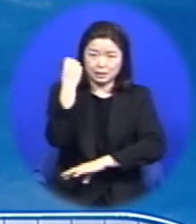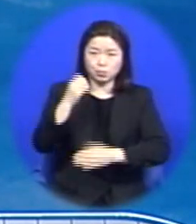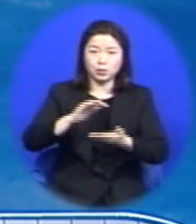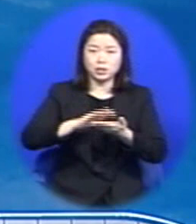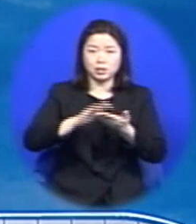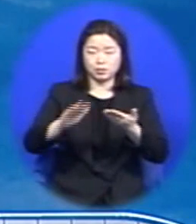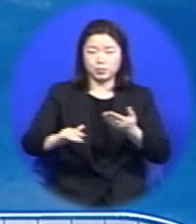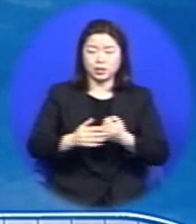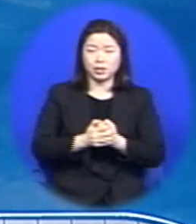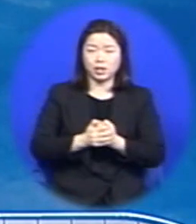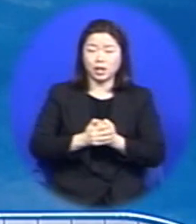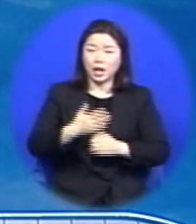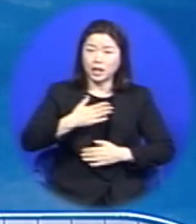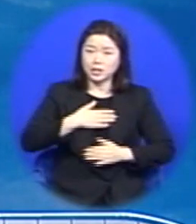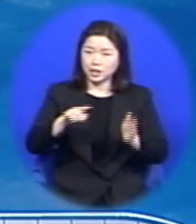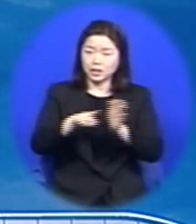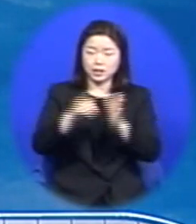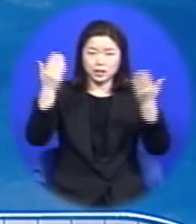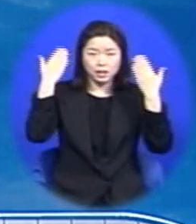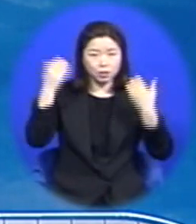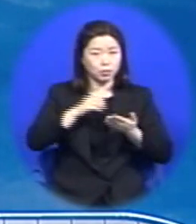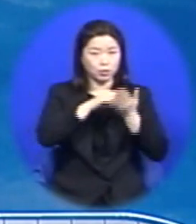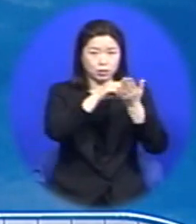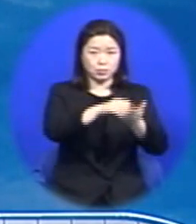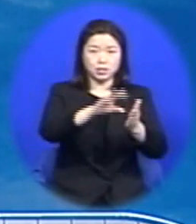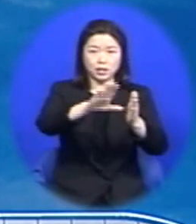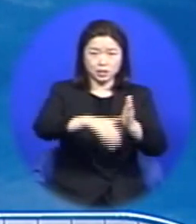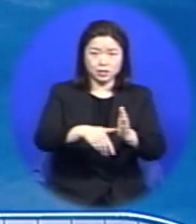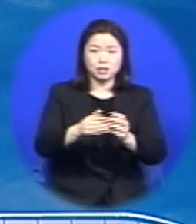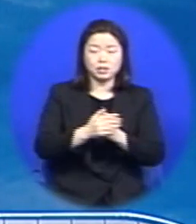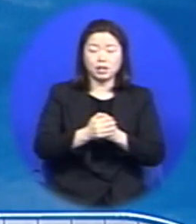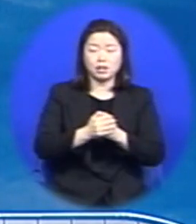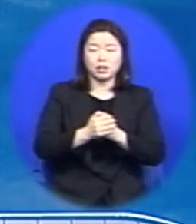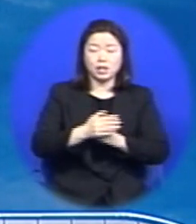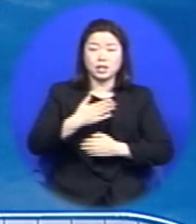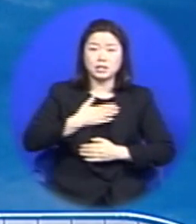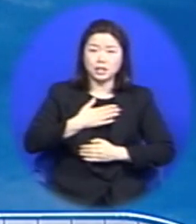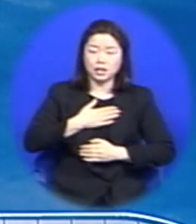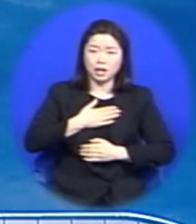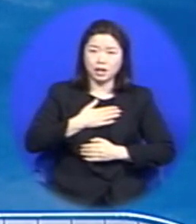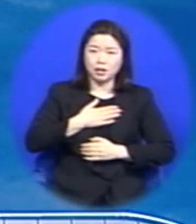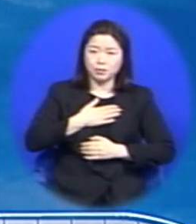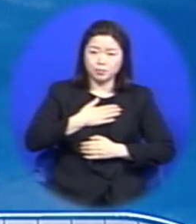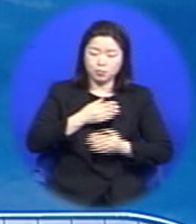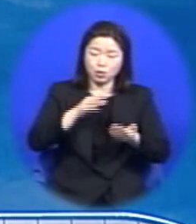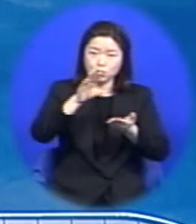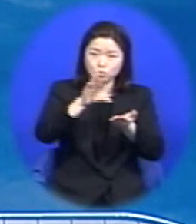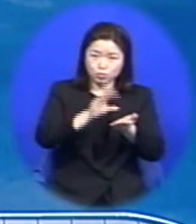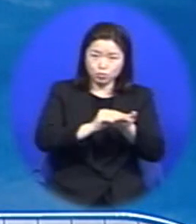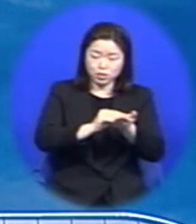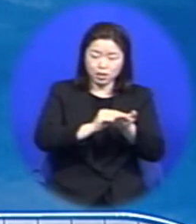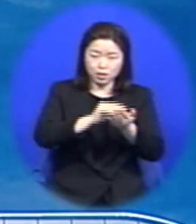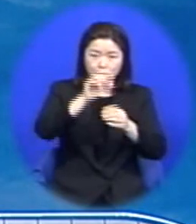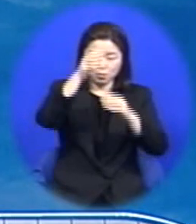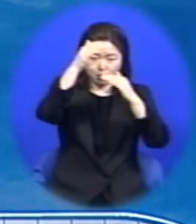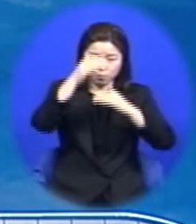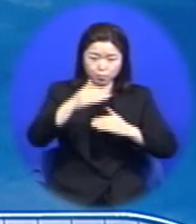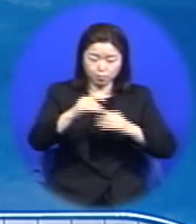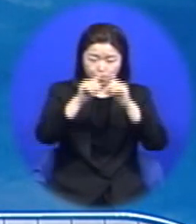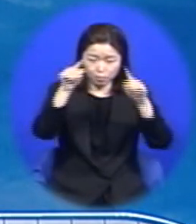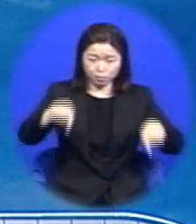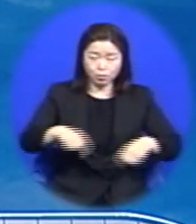제가 신학교 들어갔을 때 그때 레포트를 쓸 일이 있어서 도서관에